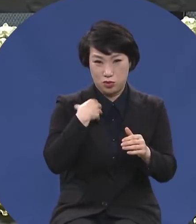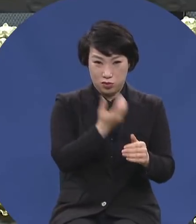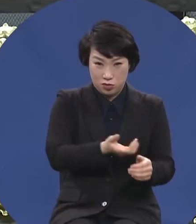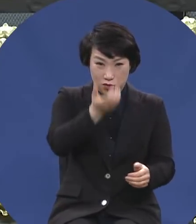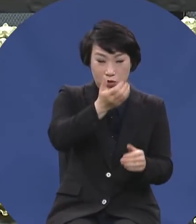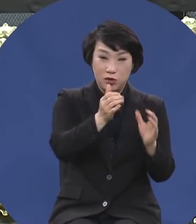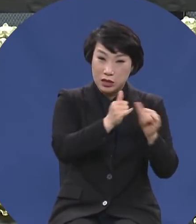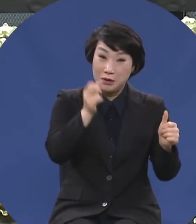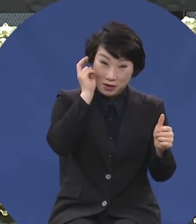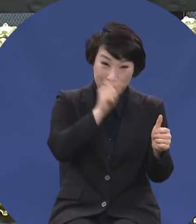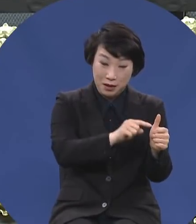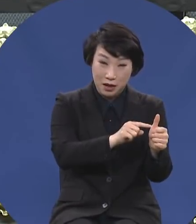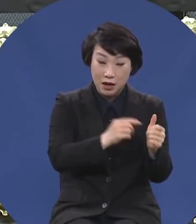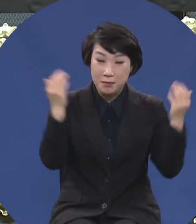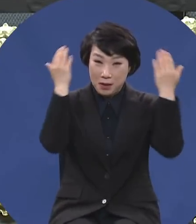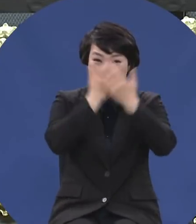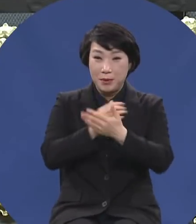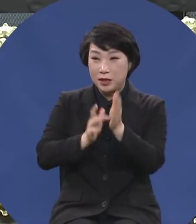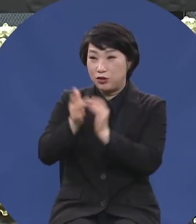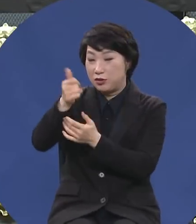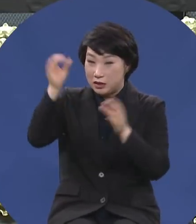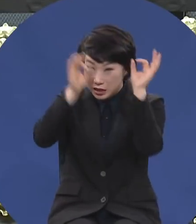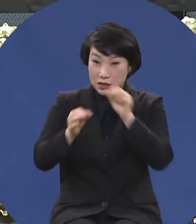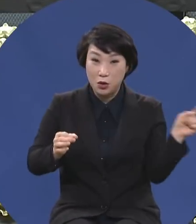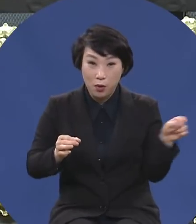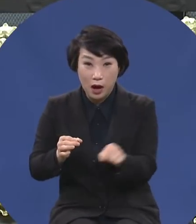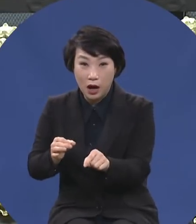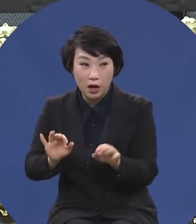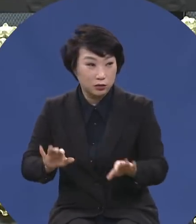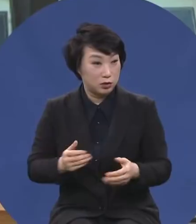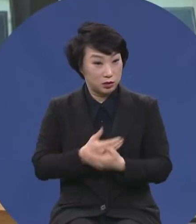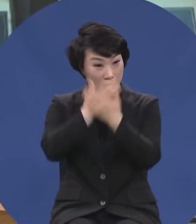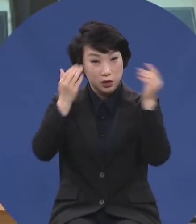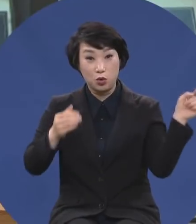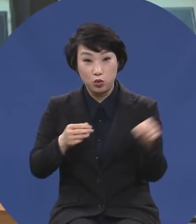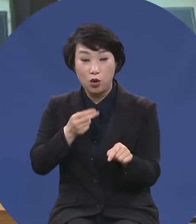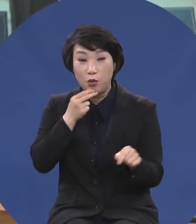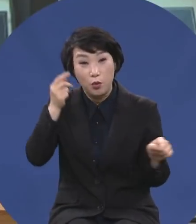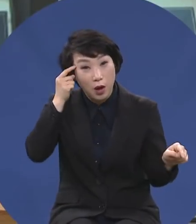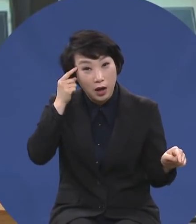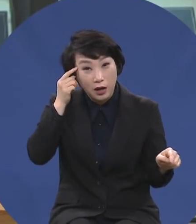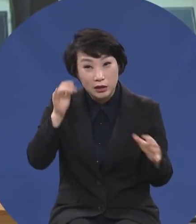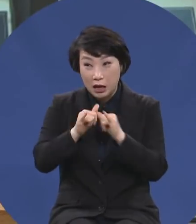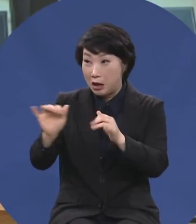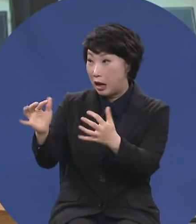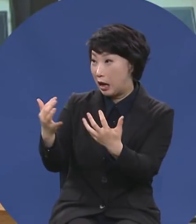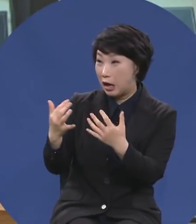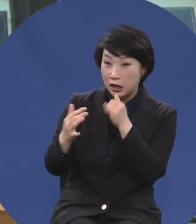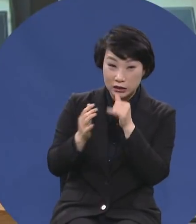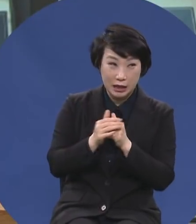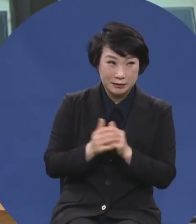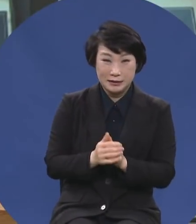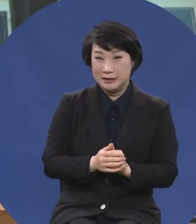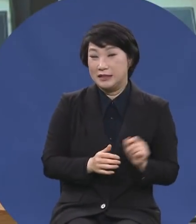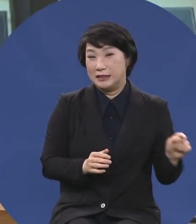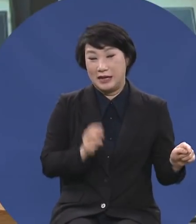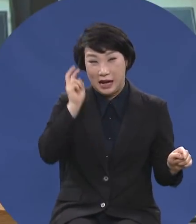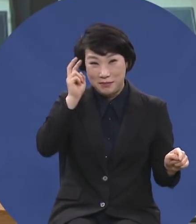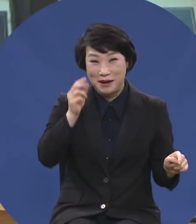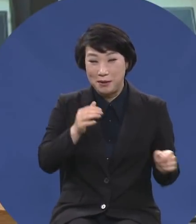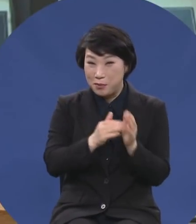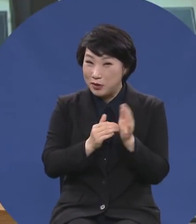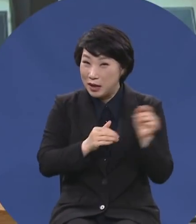그 밤에 예수께 왔어. 왜 낮에 못 왔느냐? 사람들이 보는 눈이 있으니까 아마 몰래